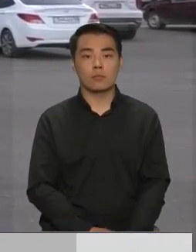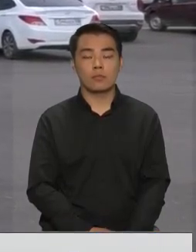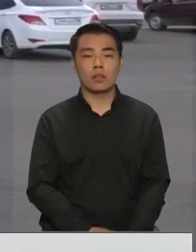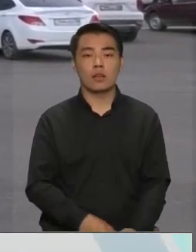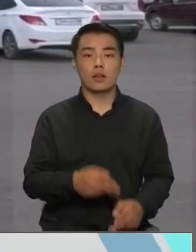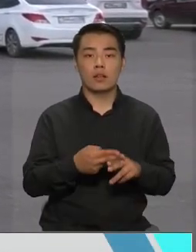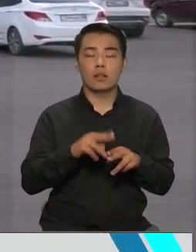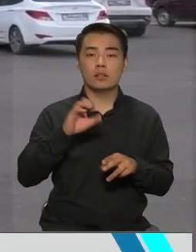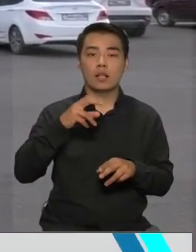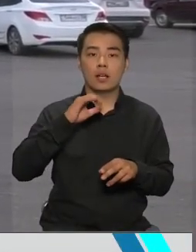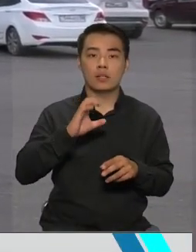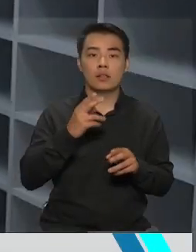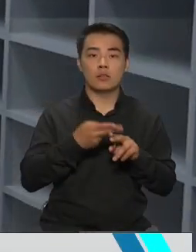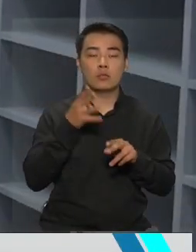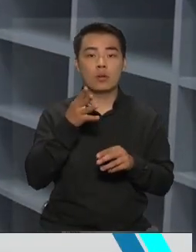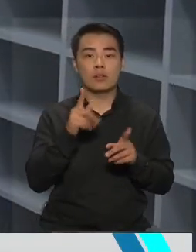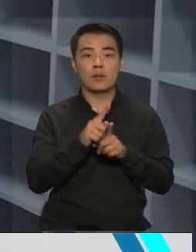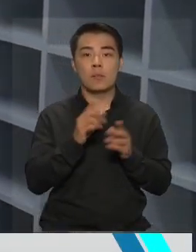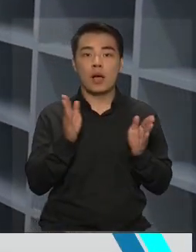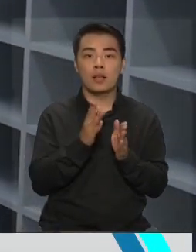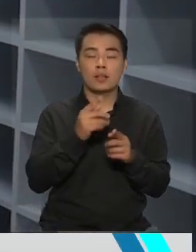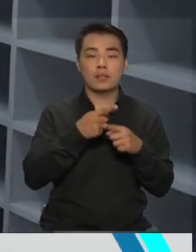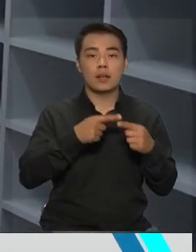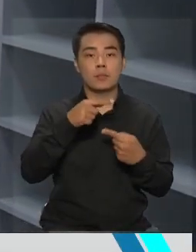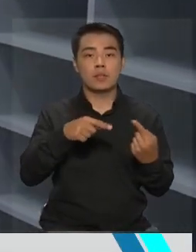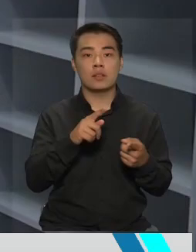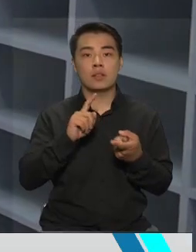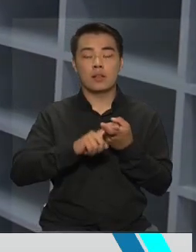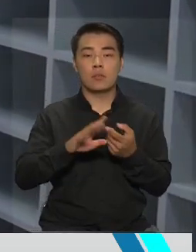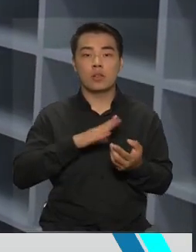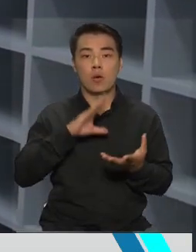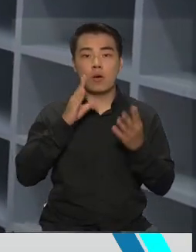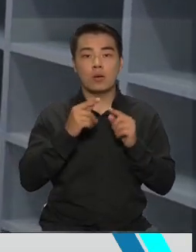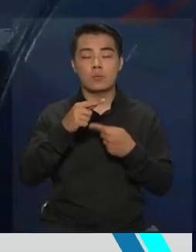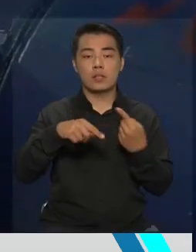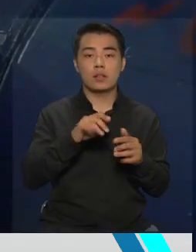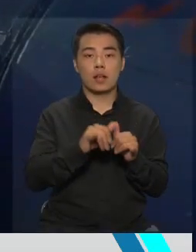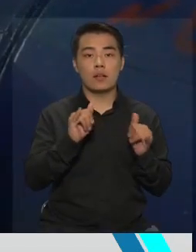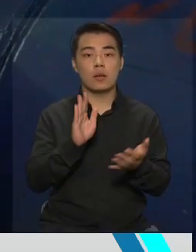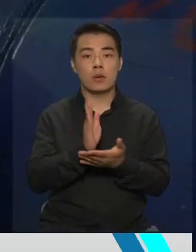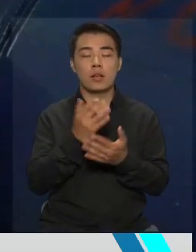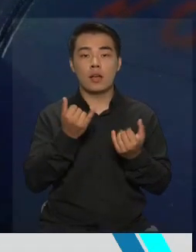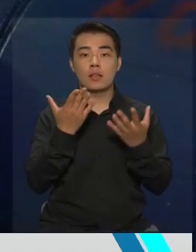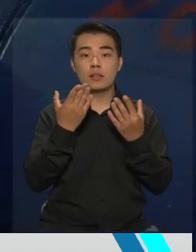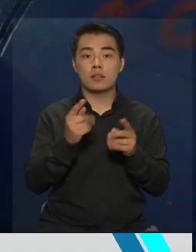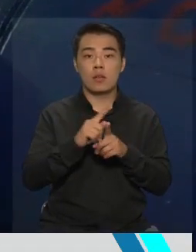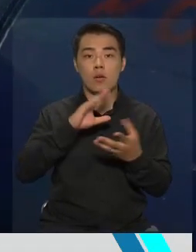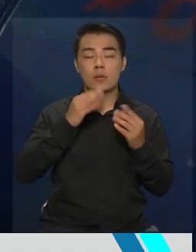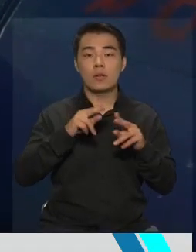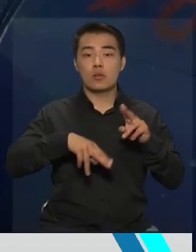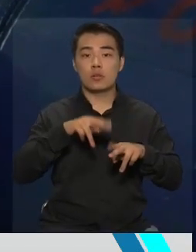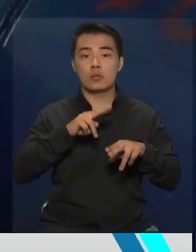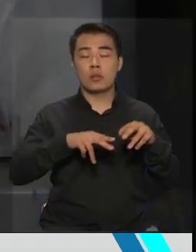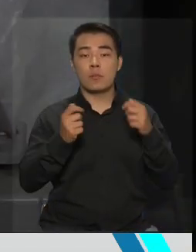Талас ауданында 4000-ға жуық шағын және орта бизнес субъектісі тіркелген. Кәсіпкерлер санында артық келеді. Қазір ауданда минералды тыңайтқыштар мен құрылыс